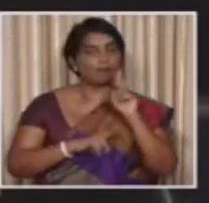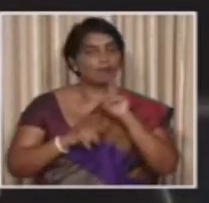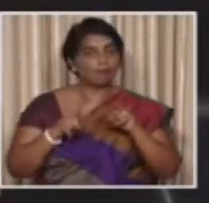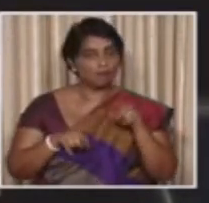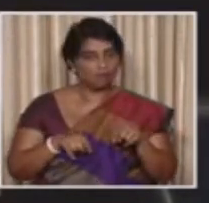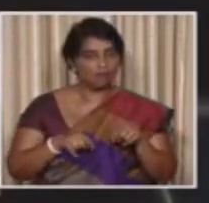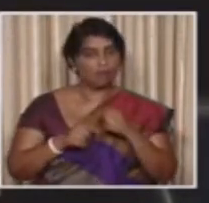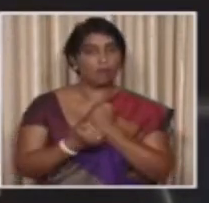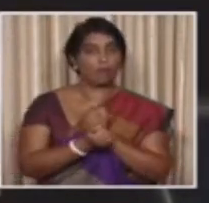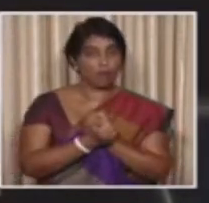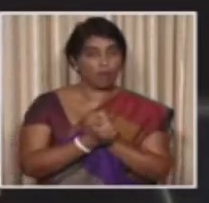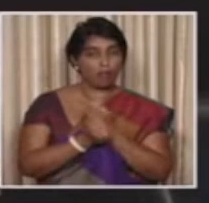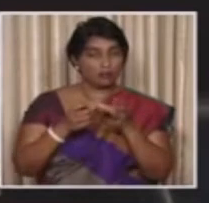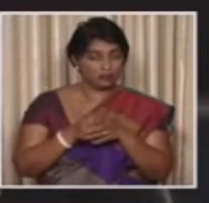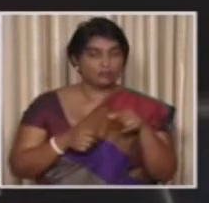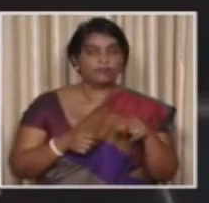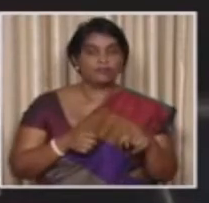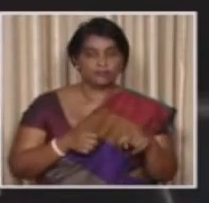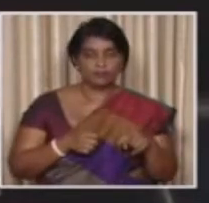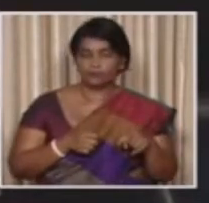පාර්ලිමේන්තරි පොලිස් ඩිවිෂන් එකට